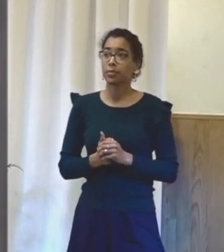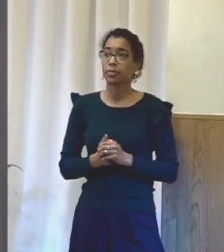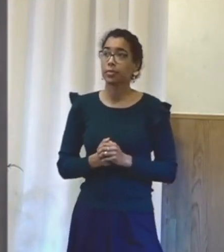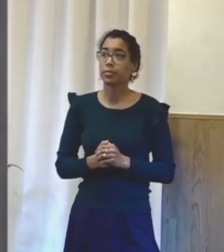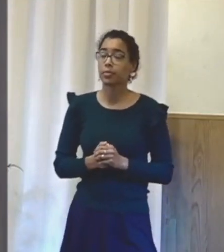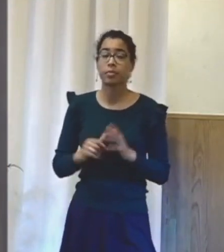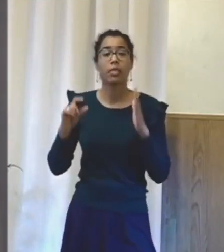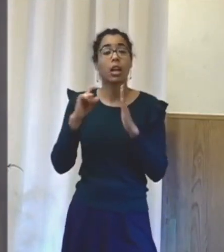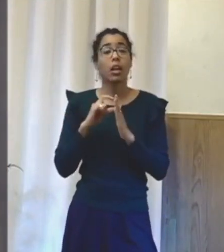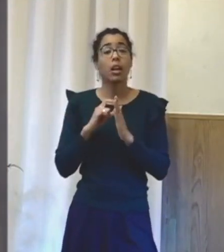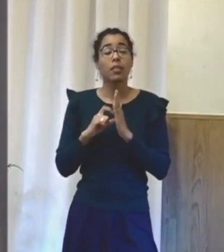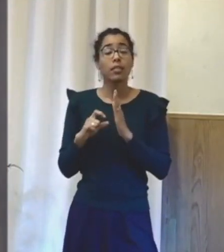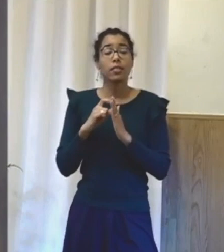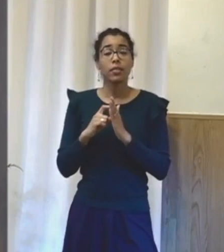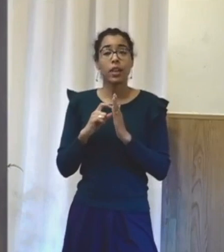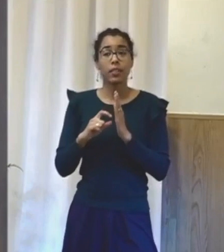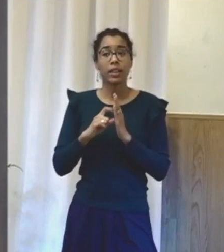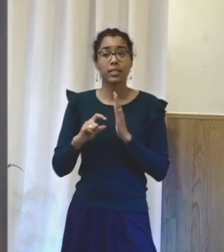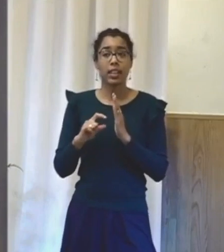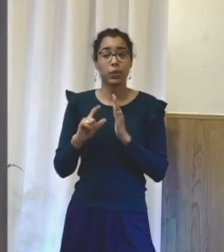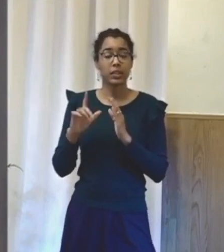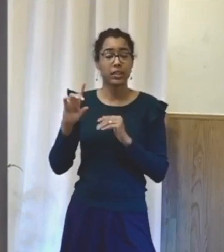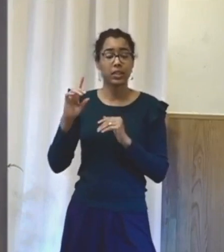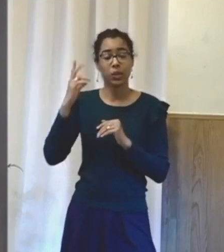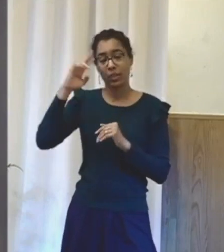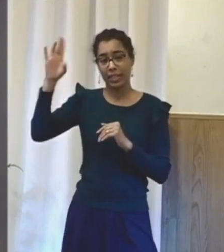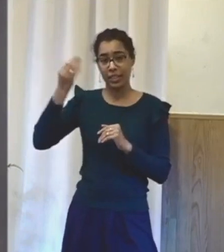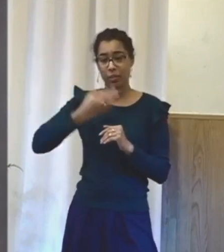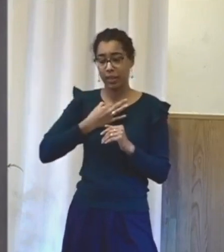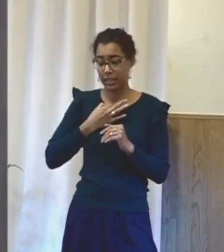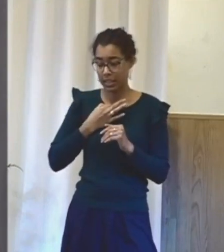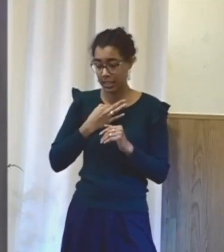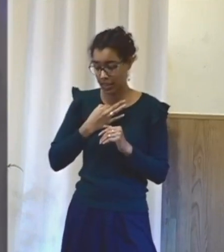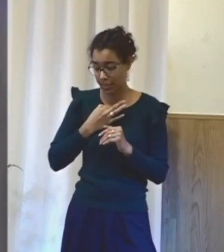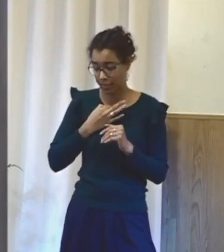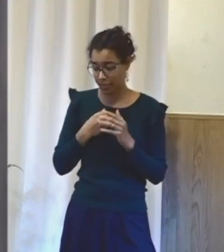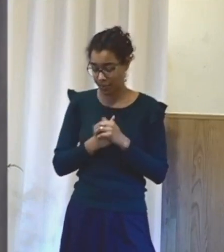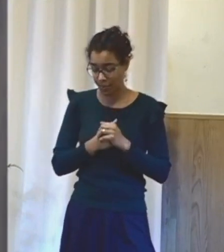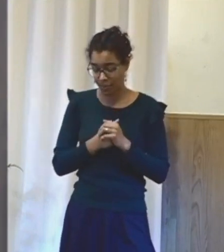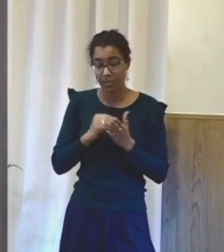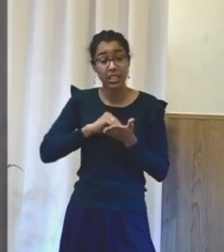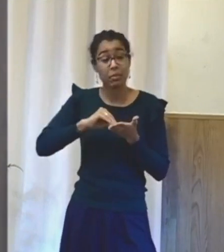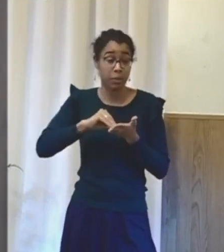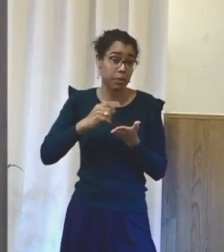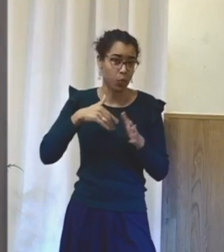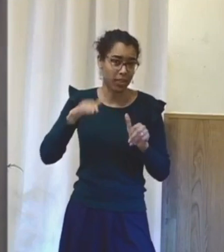Il y a un verset que le Seigneur m'a mis en tête ce matin. Je l'ai mis sur mon petit papier. Il ne faut pas